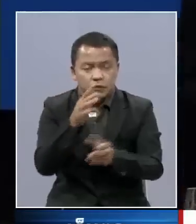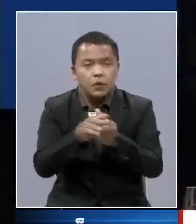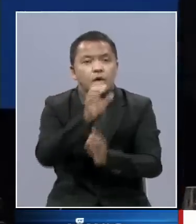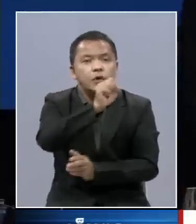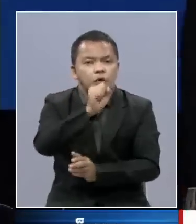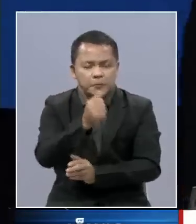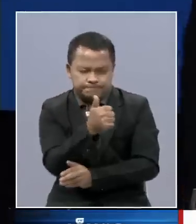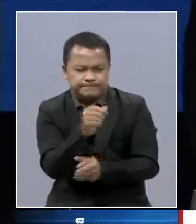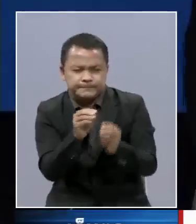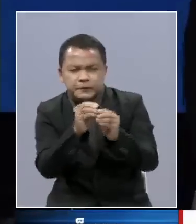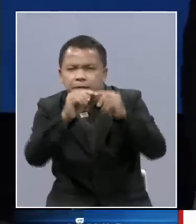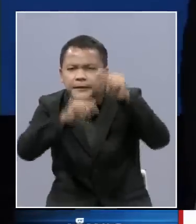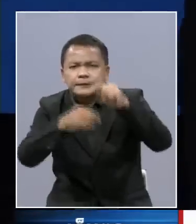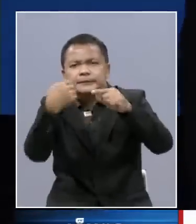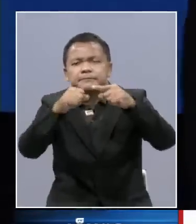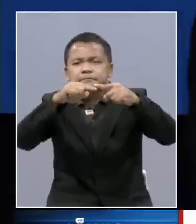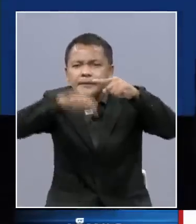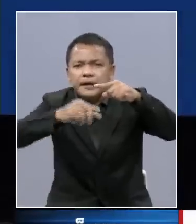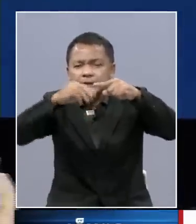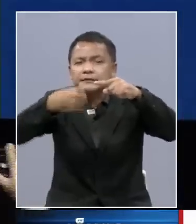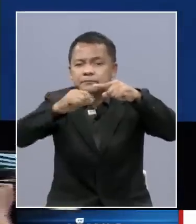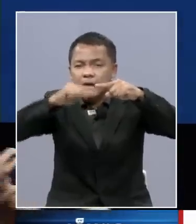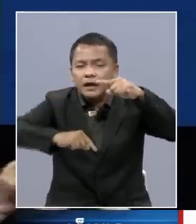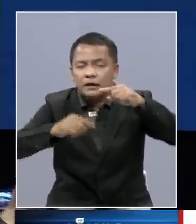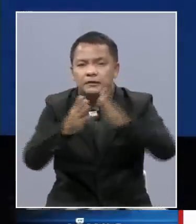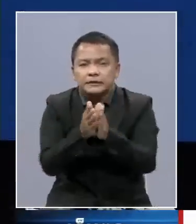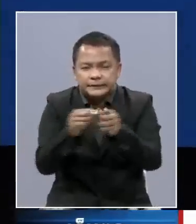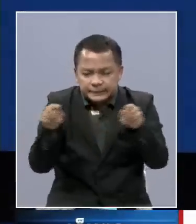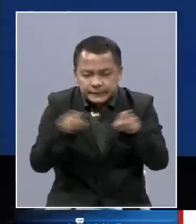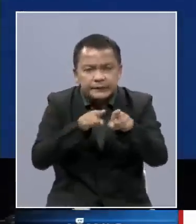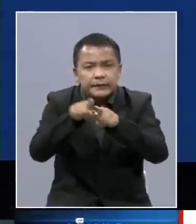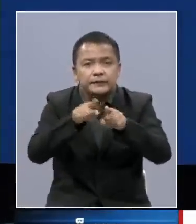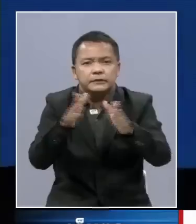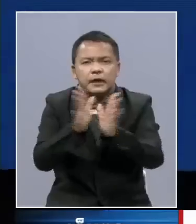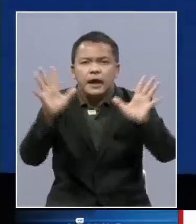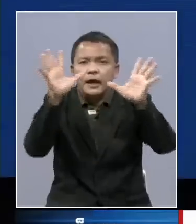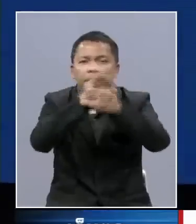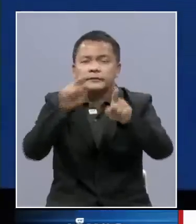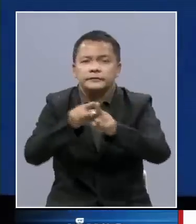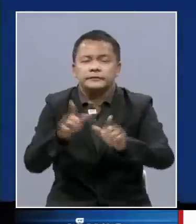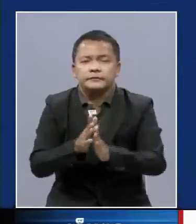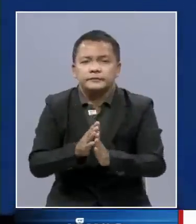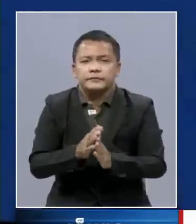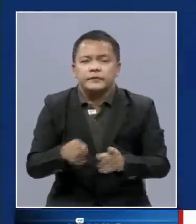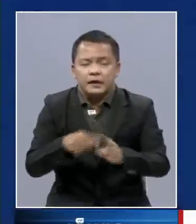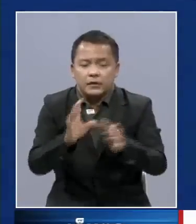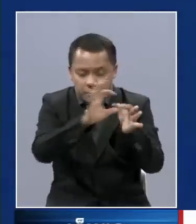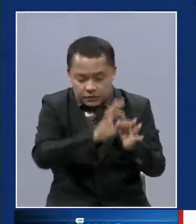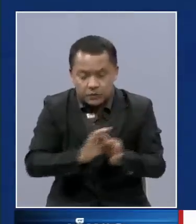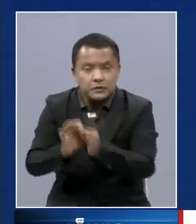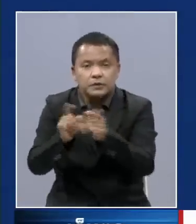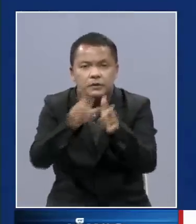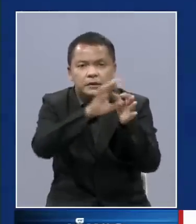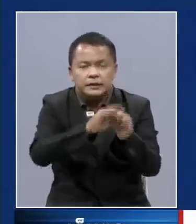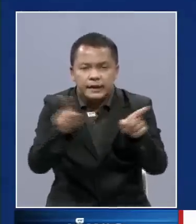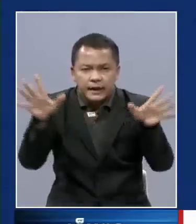นวนส.ส.เขาก็ดูห่างกันไม่มากแค่10ที่นั่งเท่านั้นเองอ ่ ะเนี่ยนะครับที่เบียดกันมาแล้วประเด็นต่างๆที่มันคล้องจองกัน